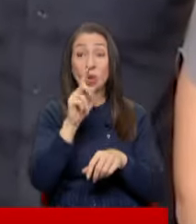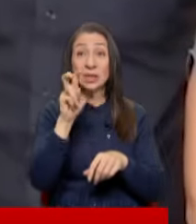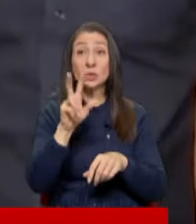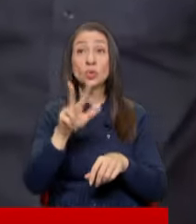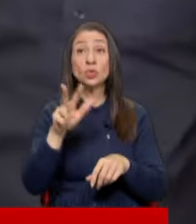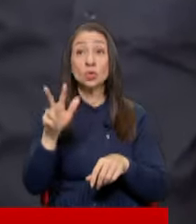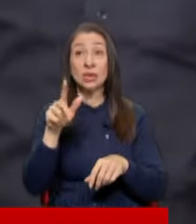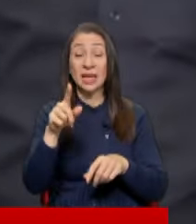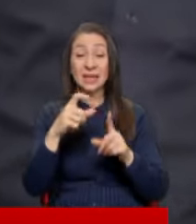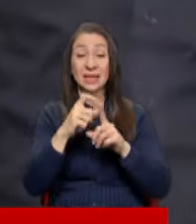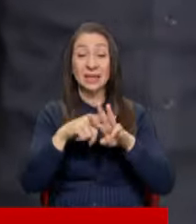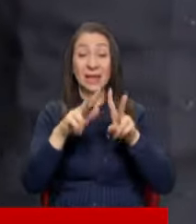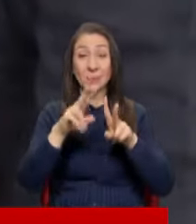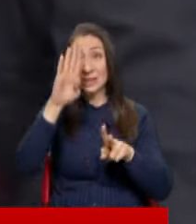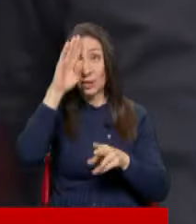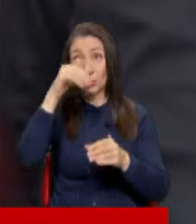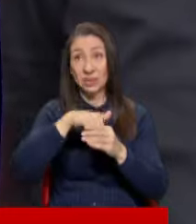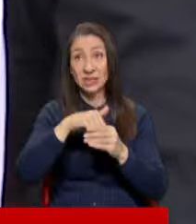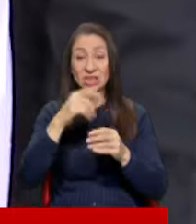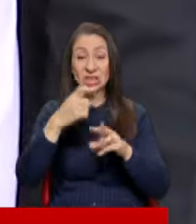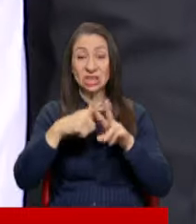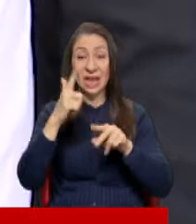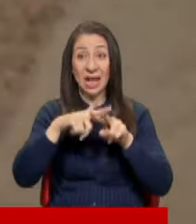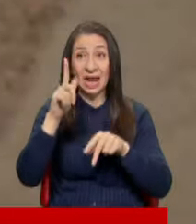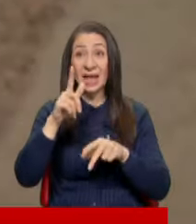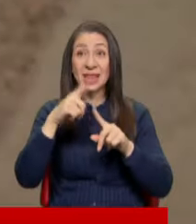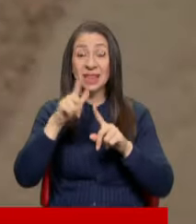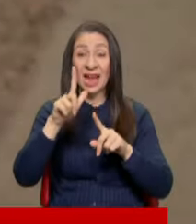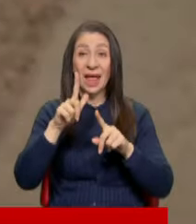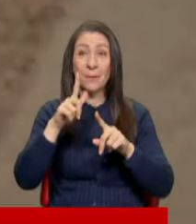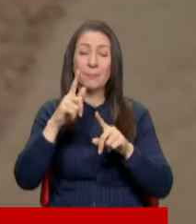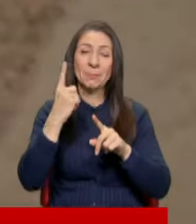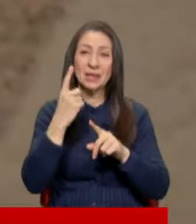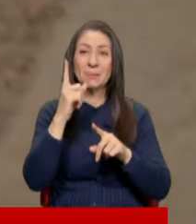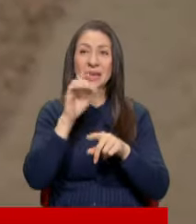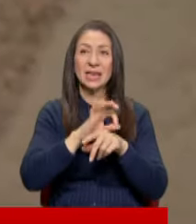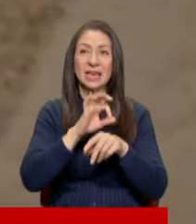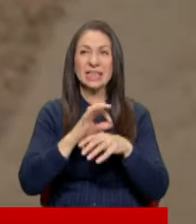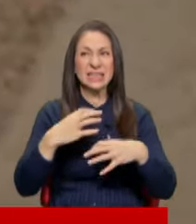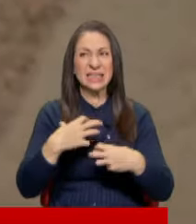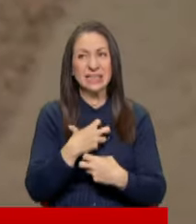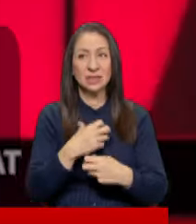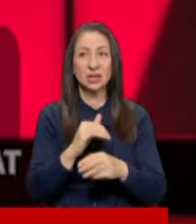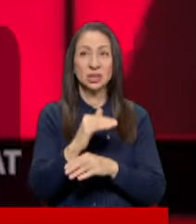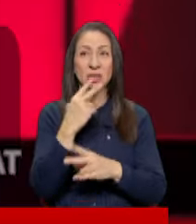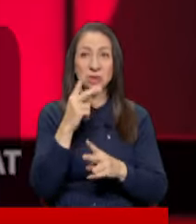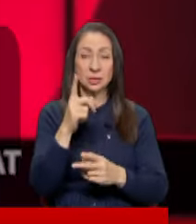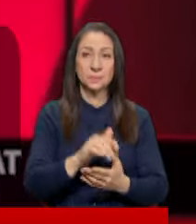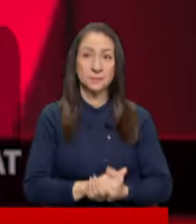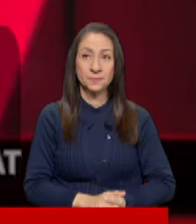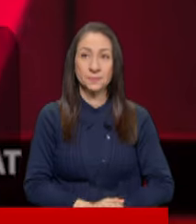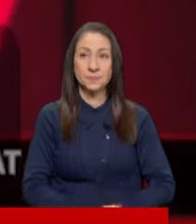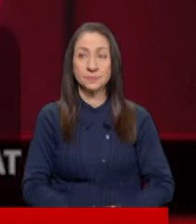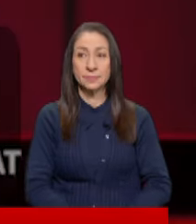1833 den Parti İstanbul Milletvekili Celal Fırat tele1 yayınında bir dakika krizi yaşandığını açıkladı